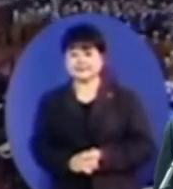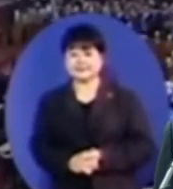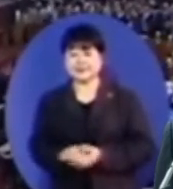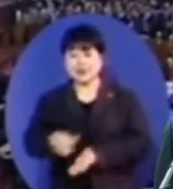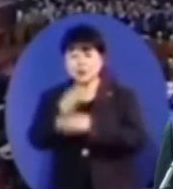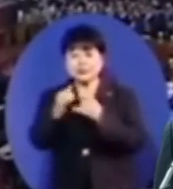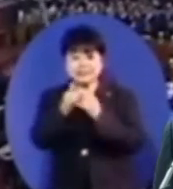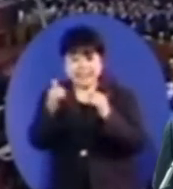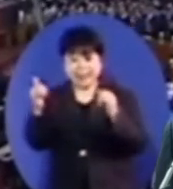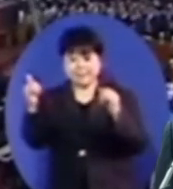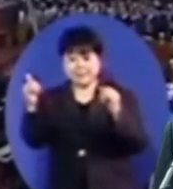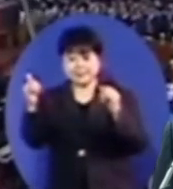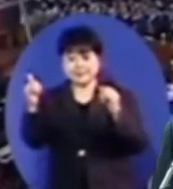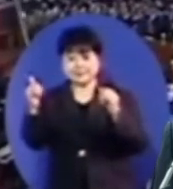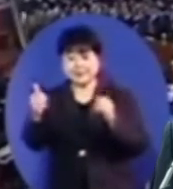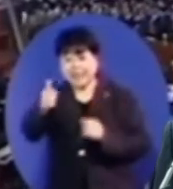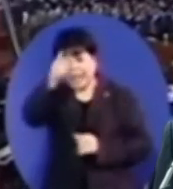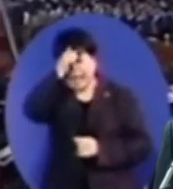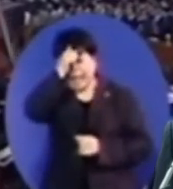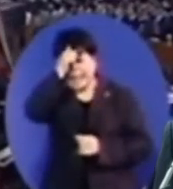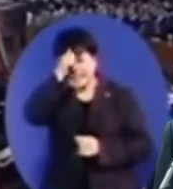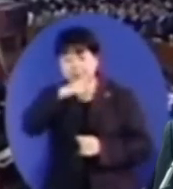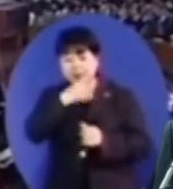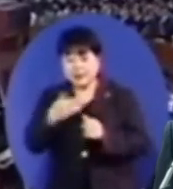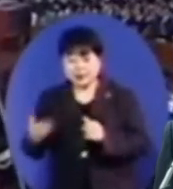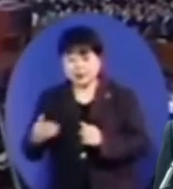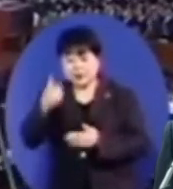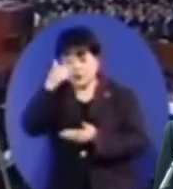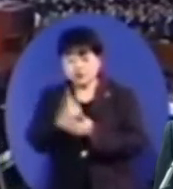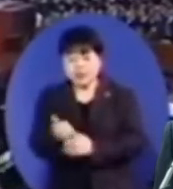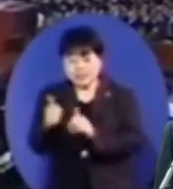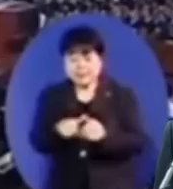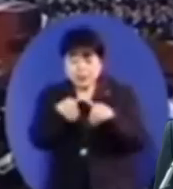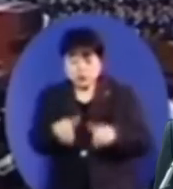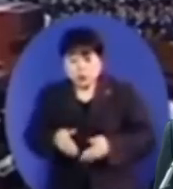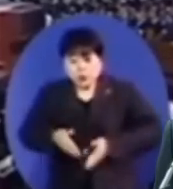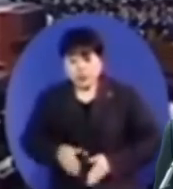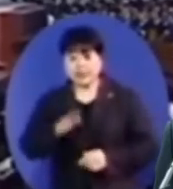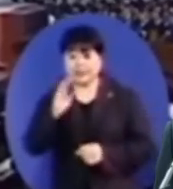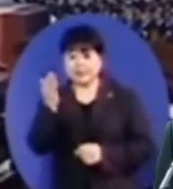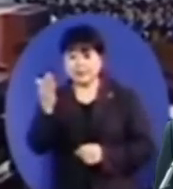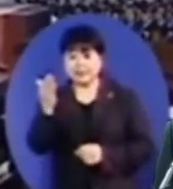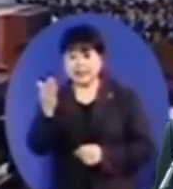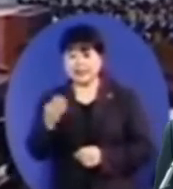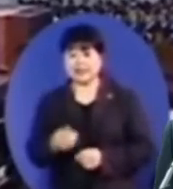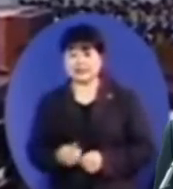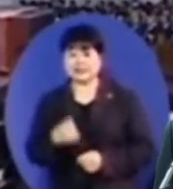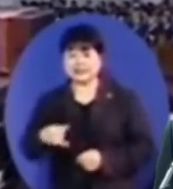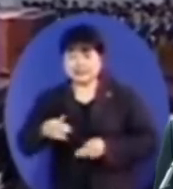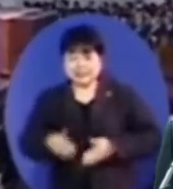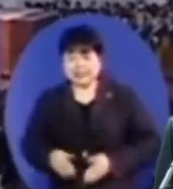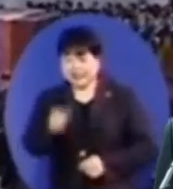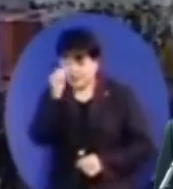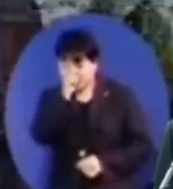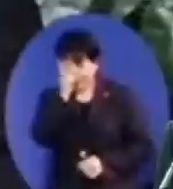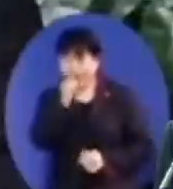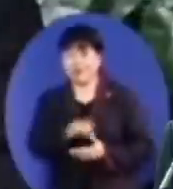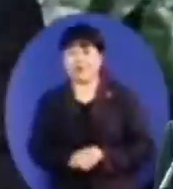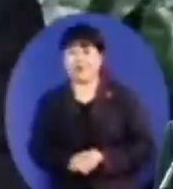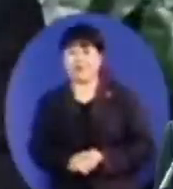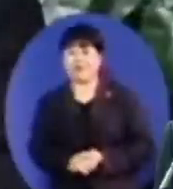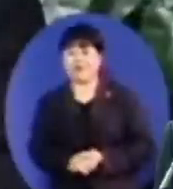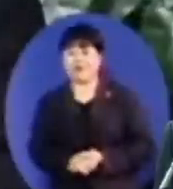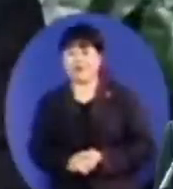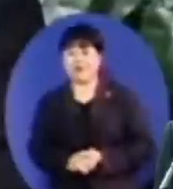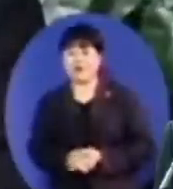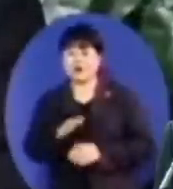모든 인간은 아담의 혈통으로 죄와 사망의 종으로 태어납니다. 자식 낳았다고 좋아하고